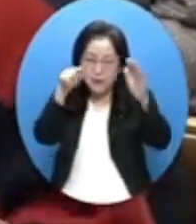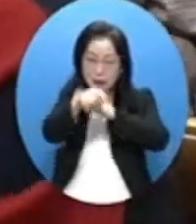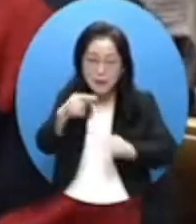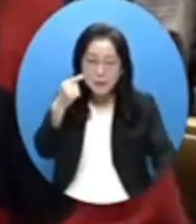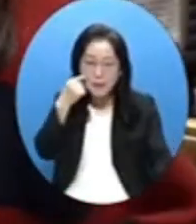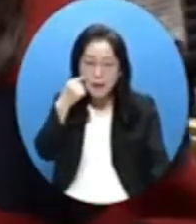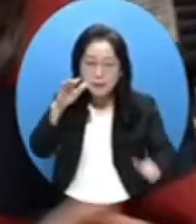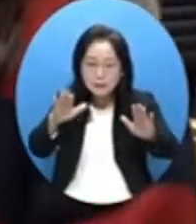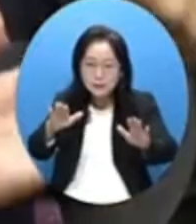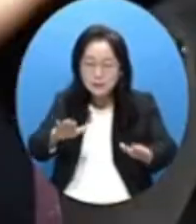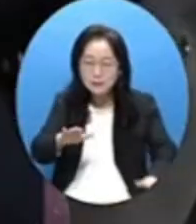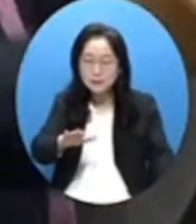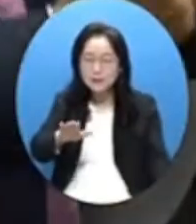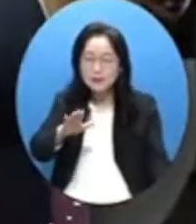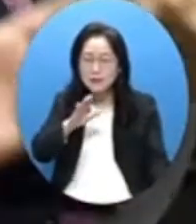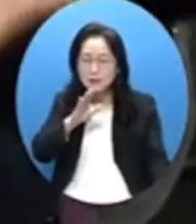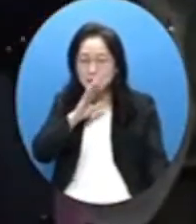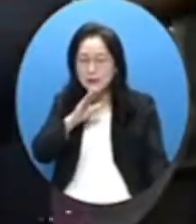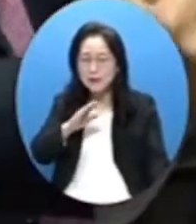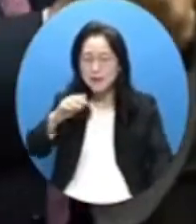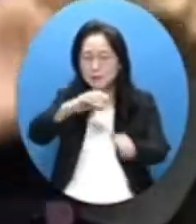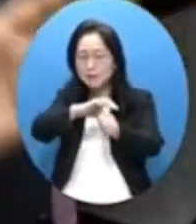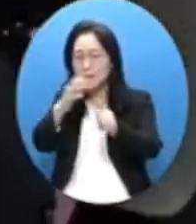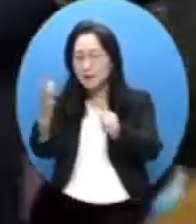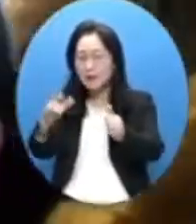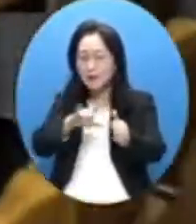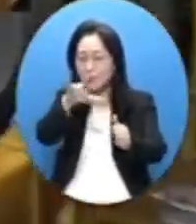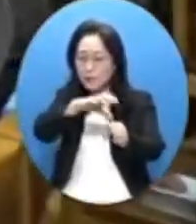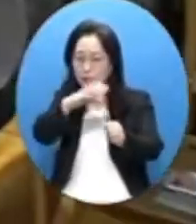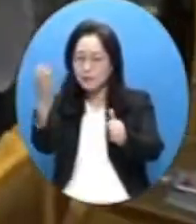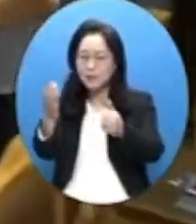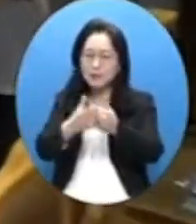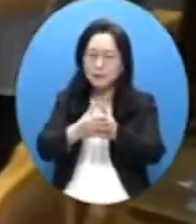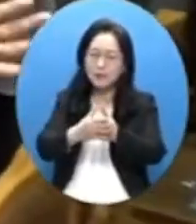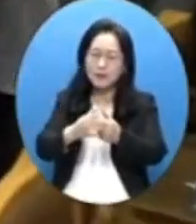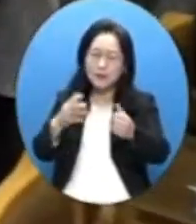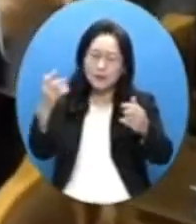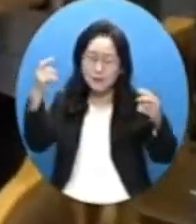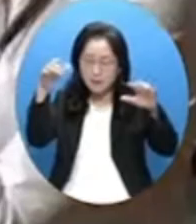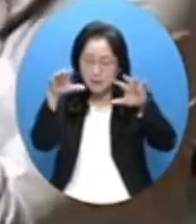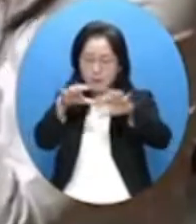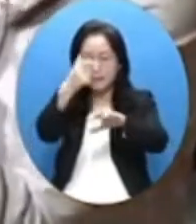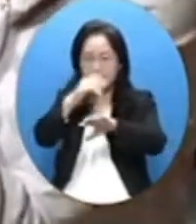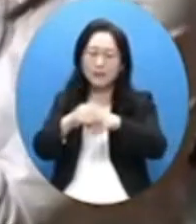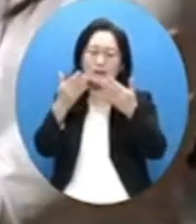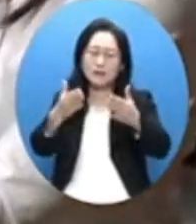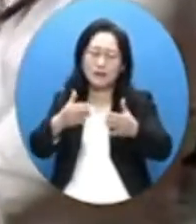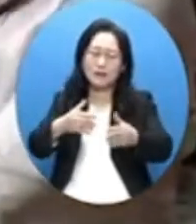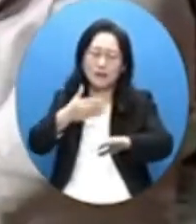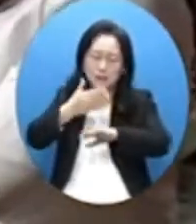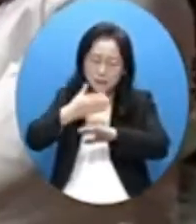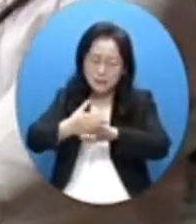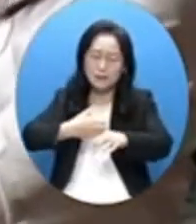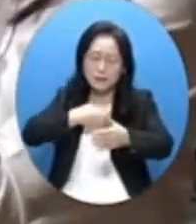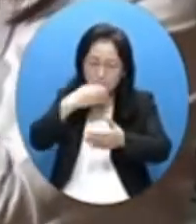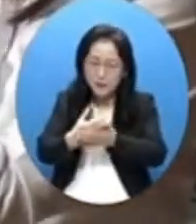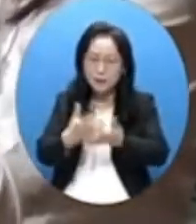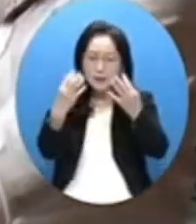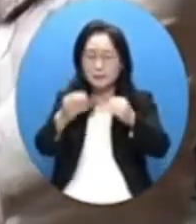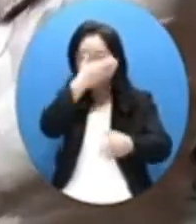해제되고 나서 저들이 모여 예배드리는데 눈물 감사 감격의 예배를 드렸습니다 많은 젊은이